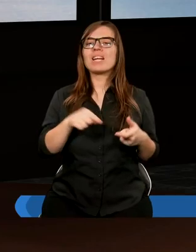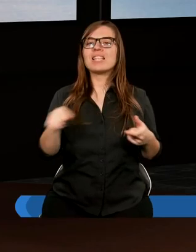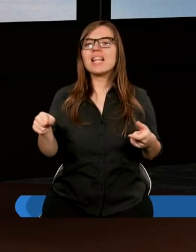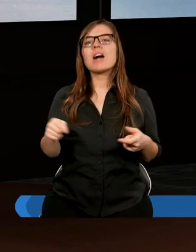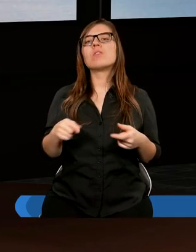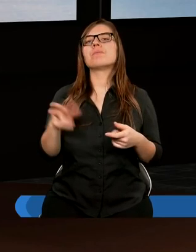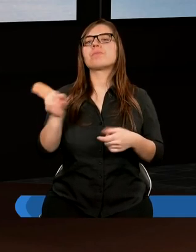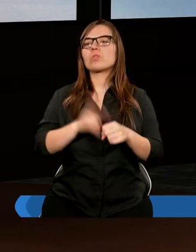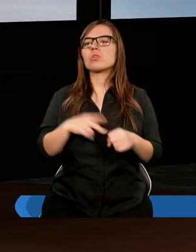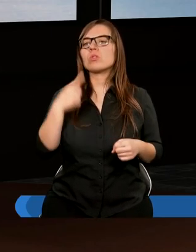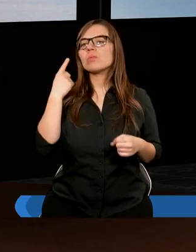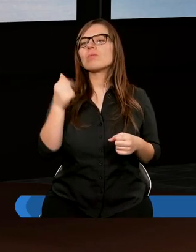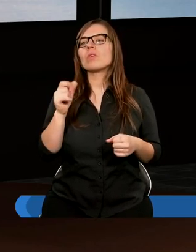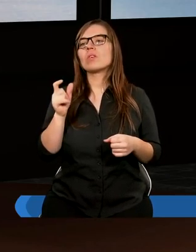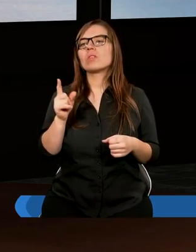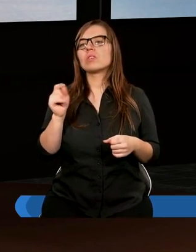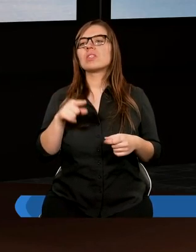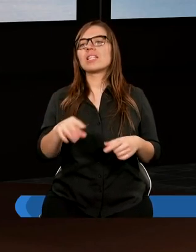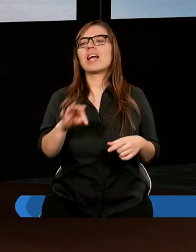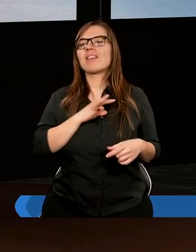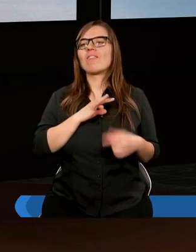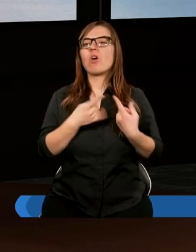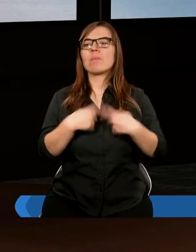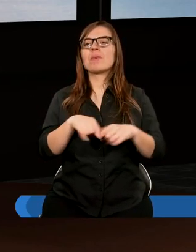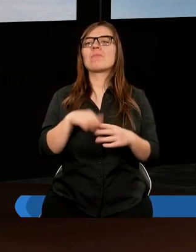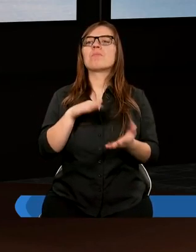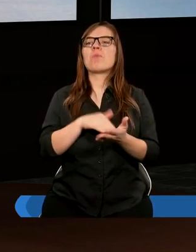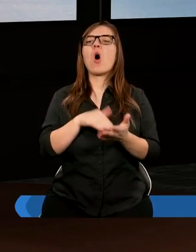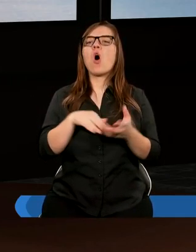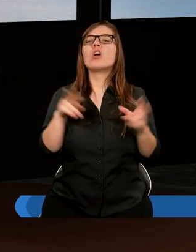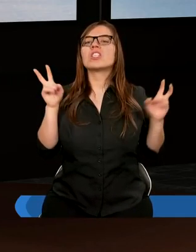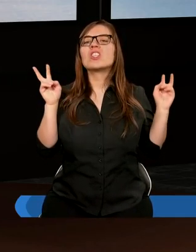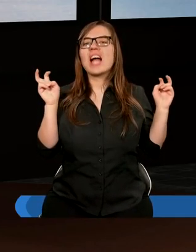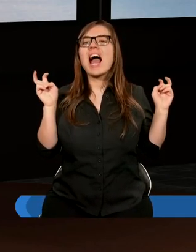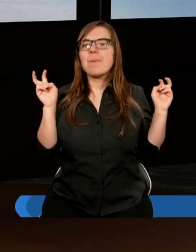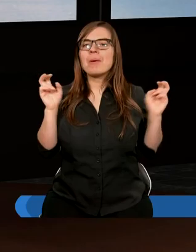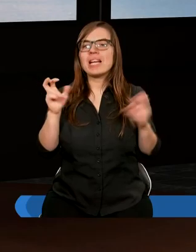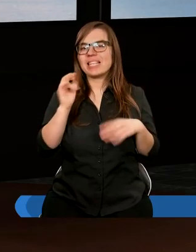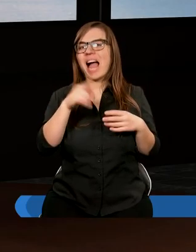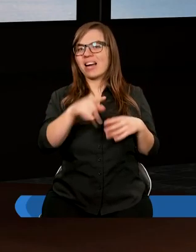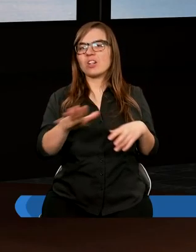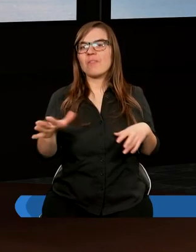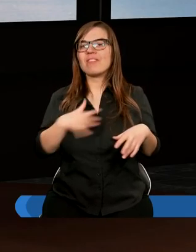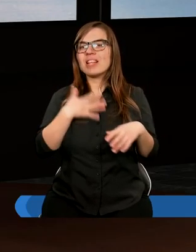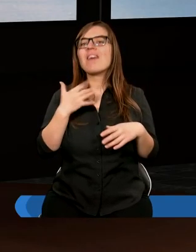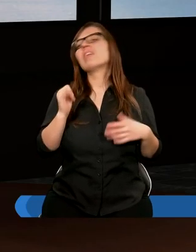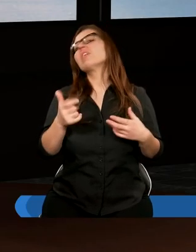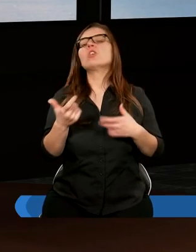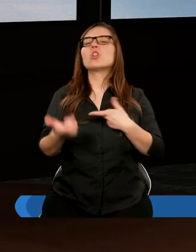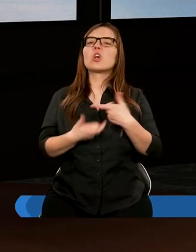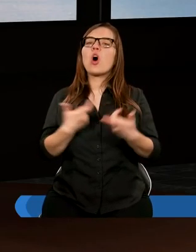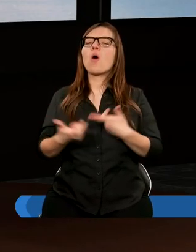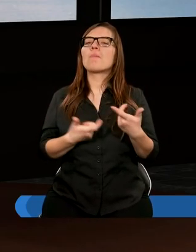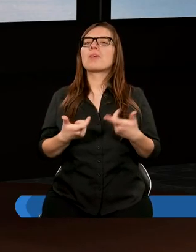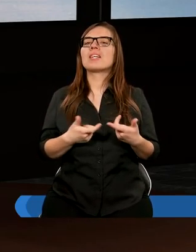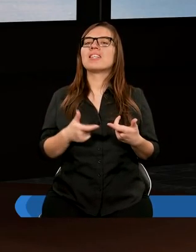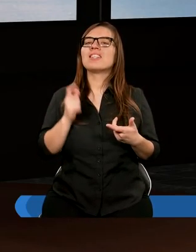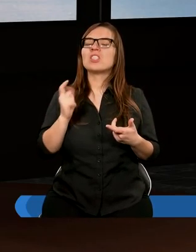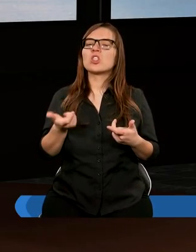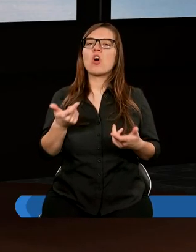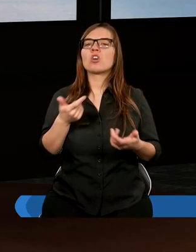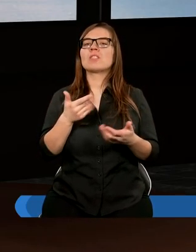którzy spełniali te swoje potrzeby, jak się im wydawało, nie robili w tej